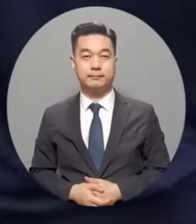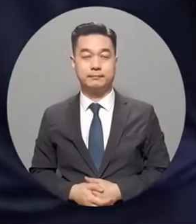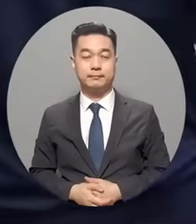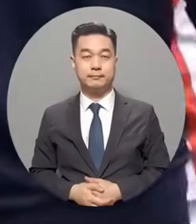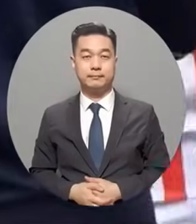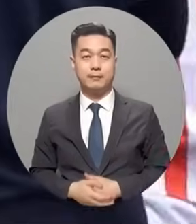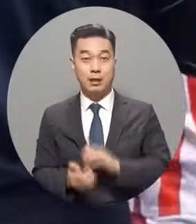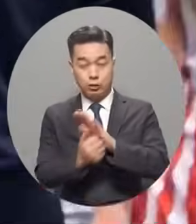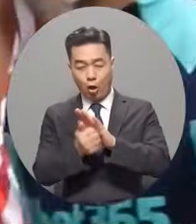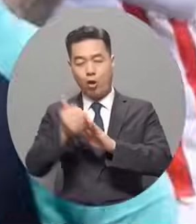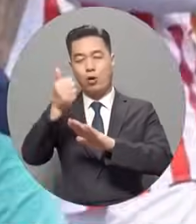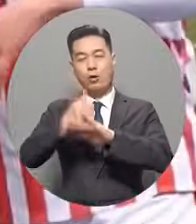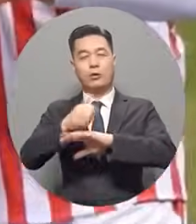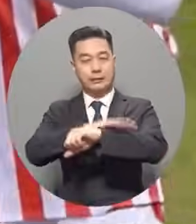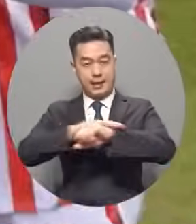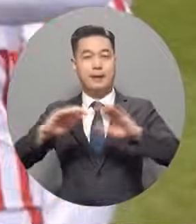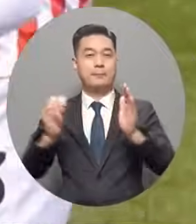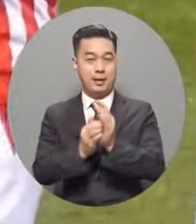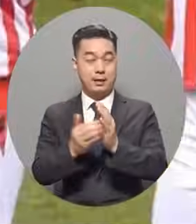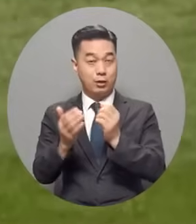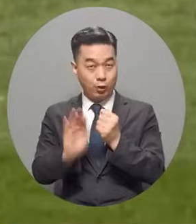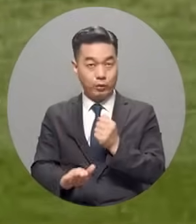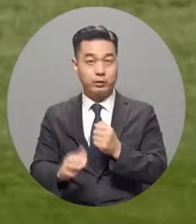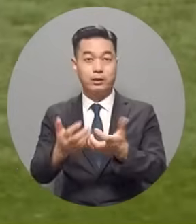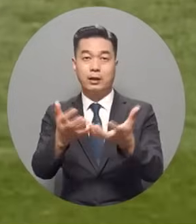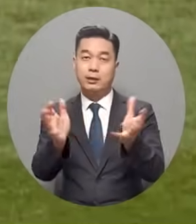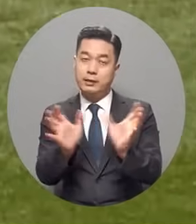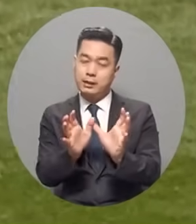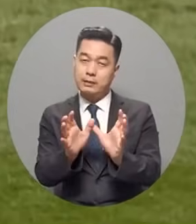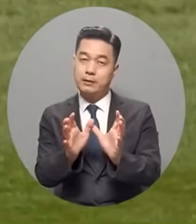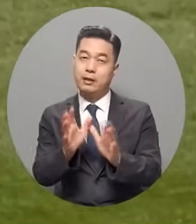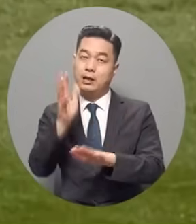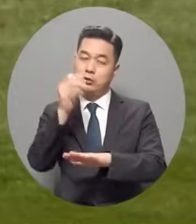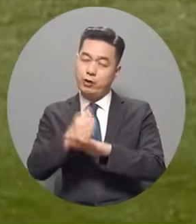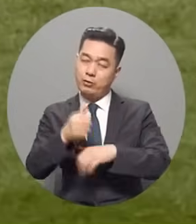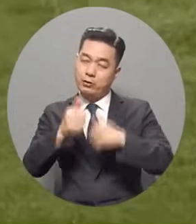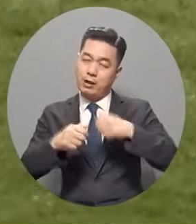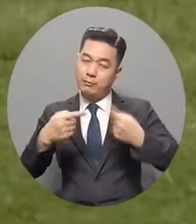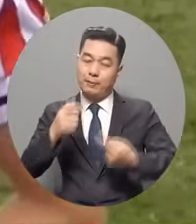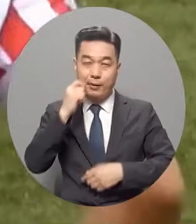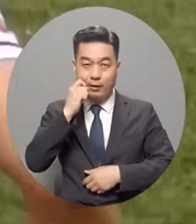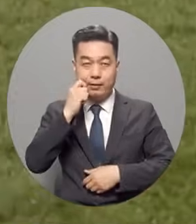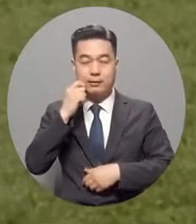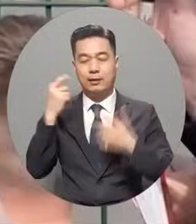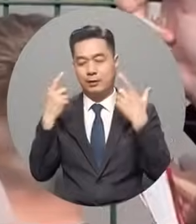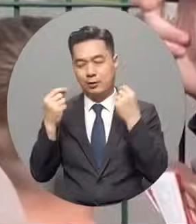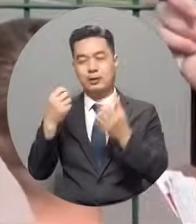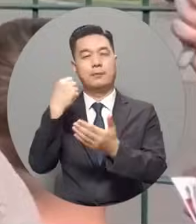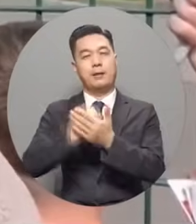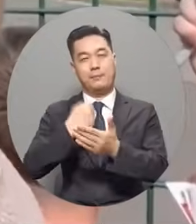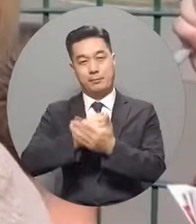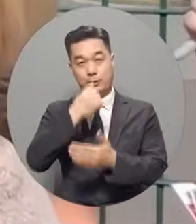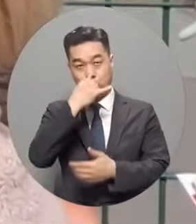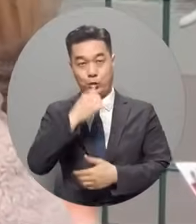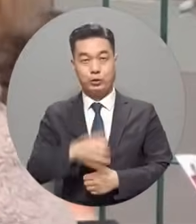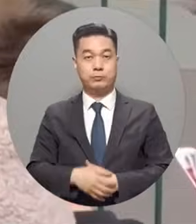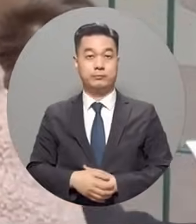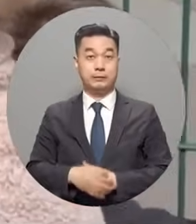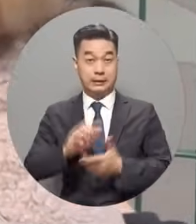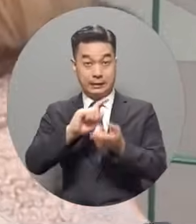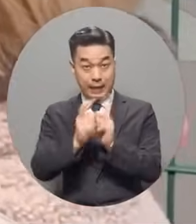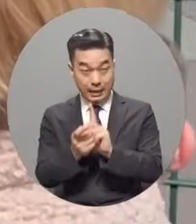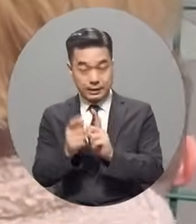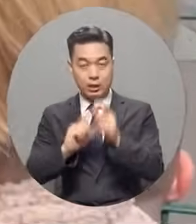성공적인 시즌을 보냈지만 팀의 반대로 올림픽 최종 예선에 뛰지 못한 건 여전히 아쉽습니다. 대신 더 큰